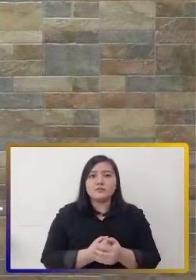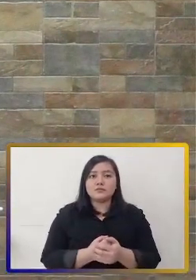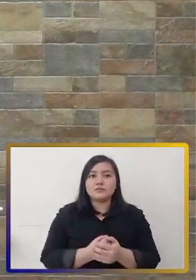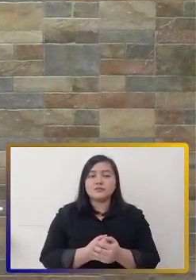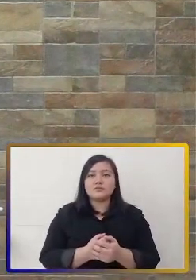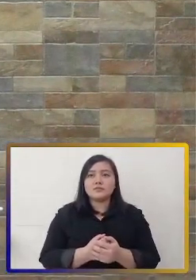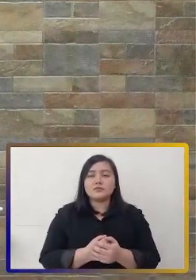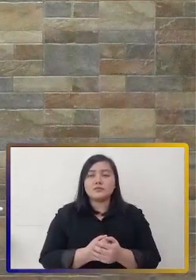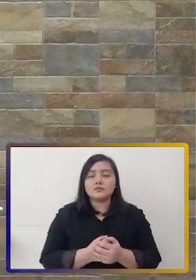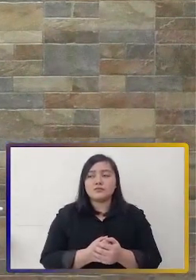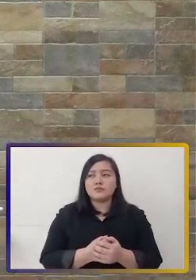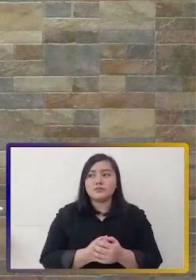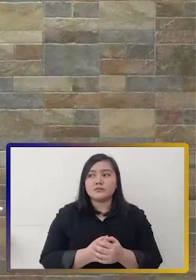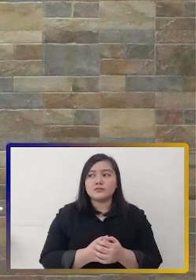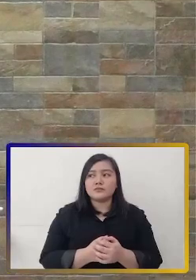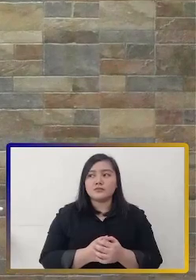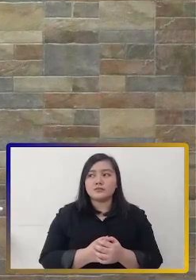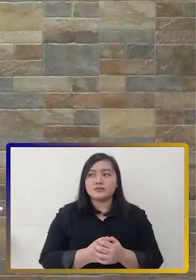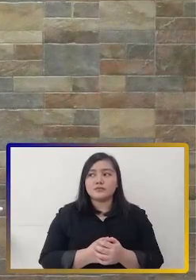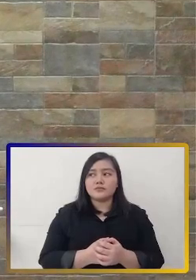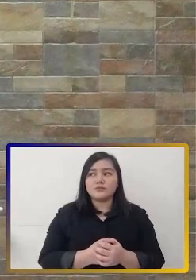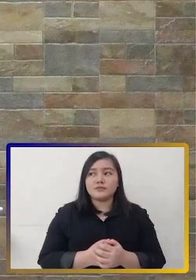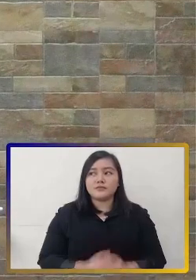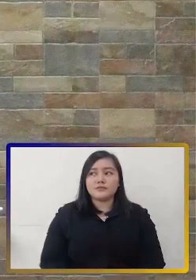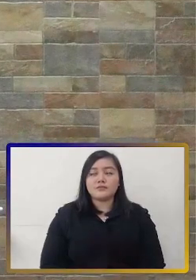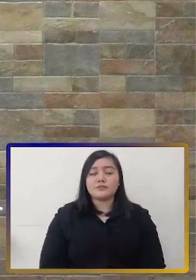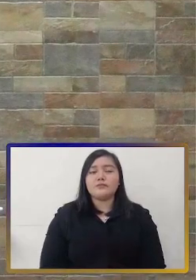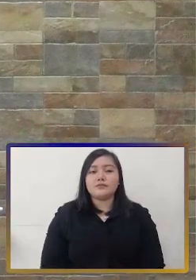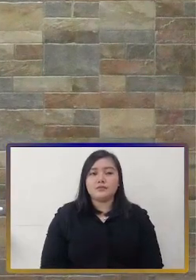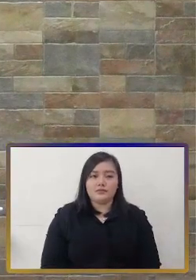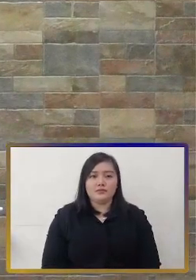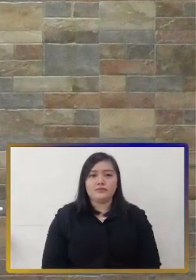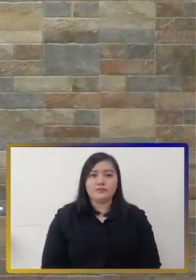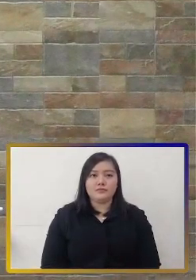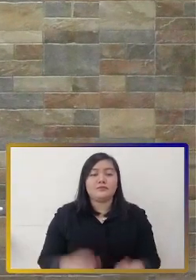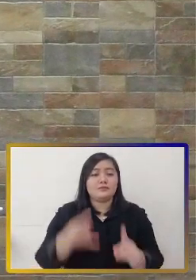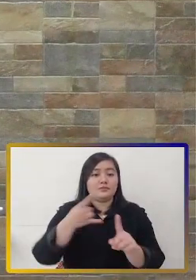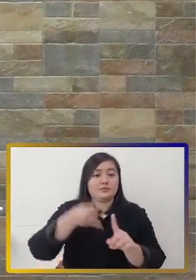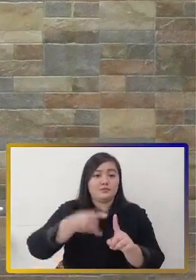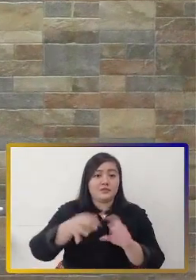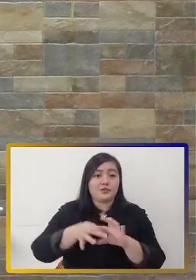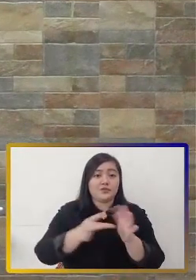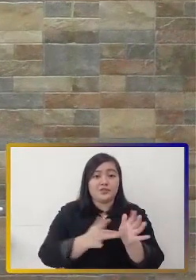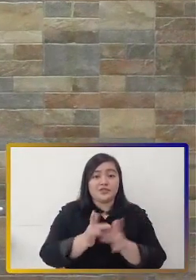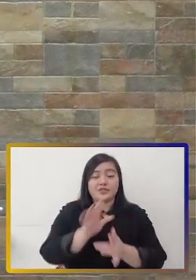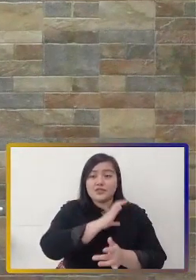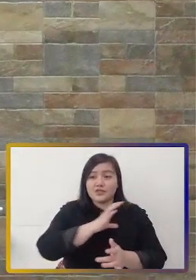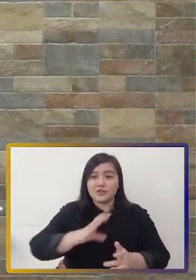Diyos. Persecution pa lang ng Panginoon Hesukristo, matindi na yung naabot.